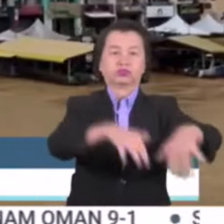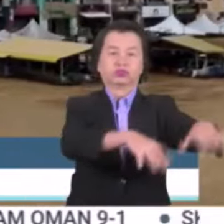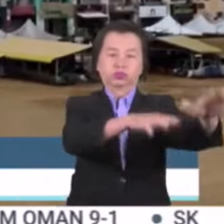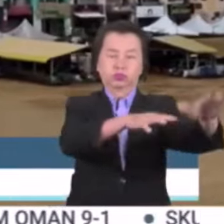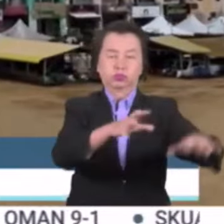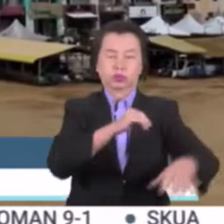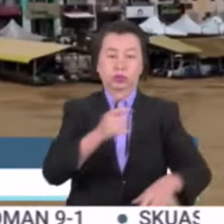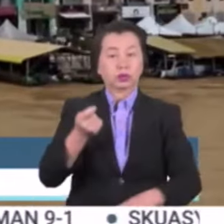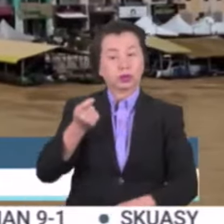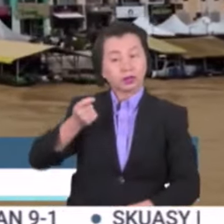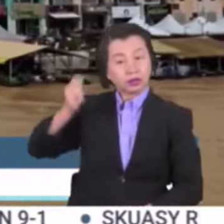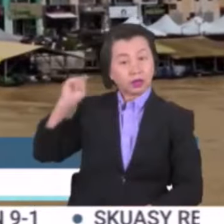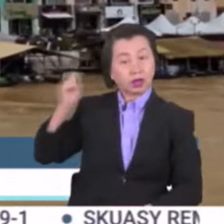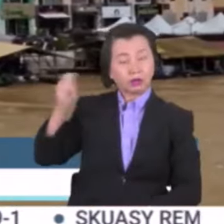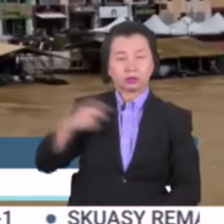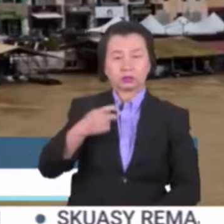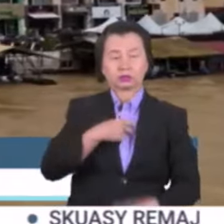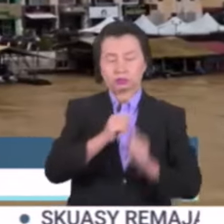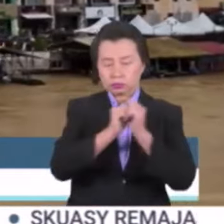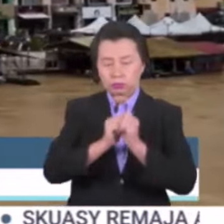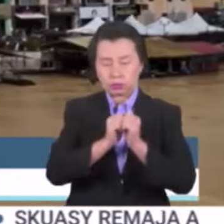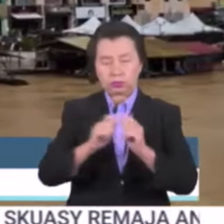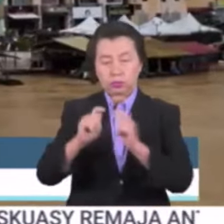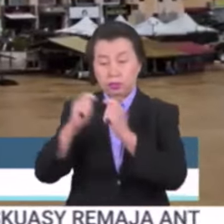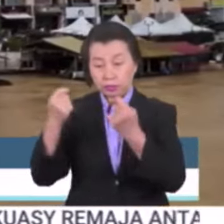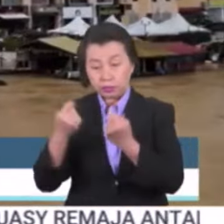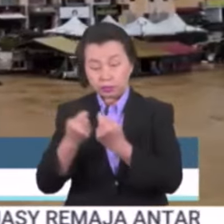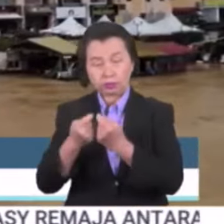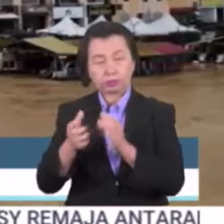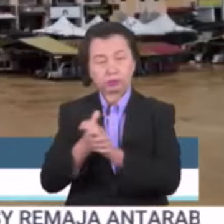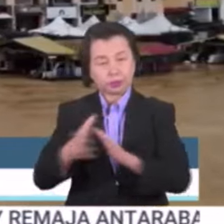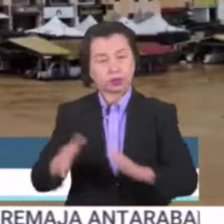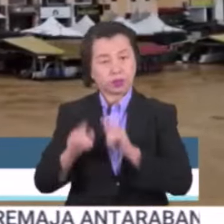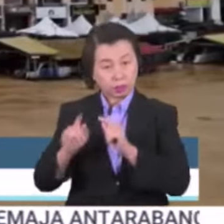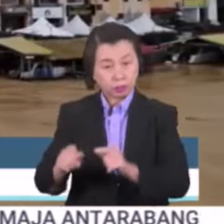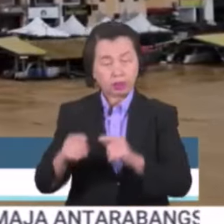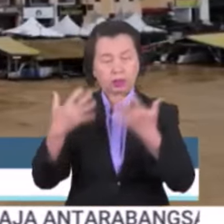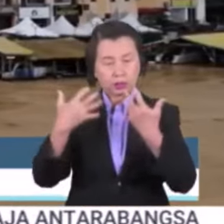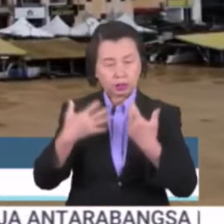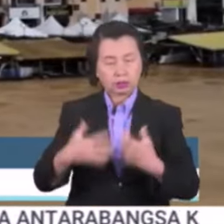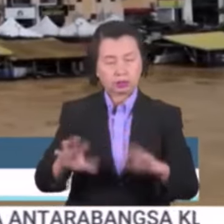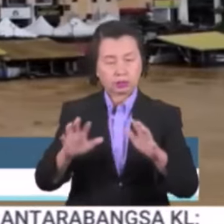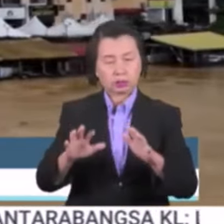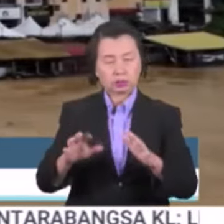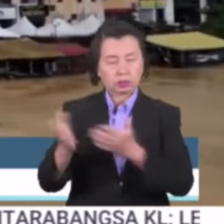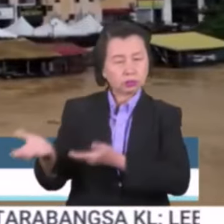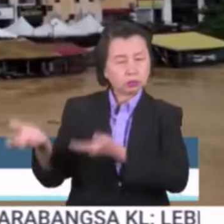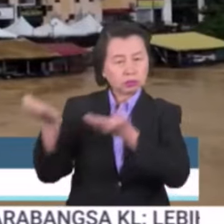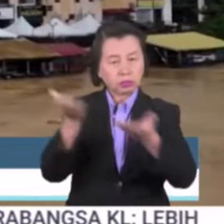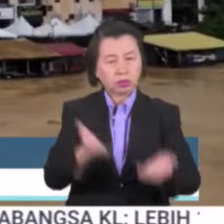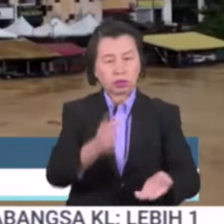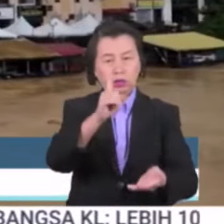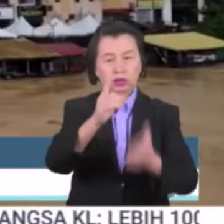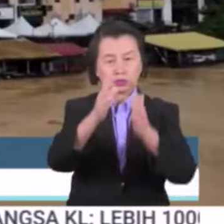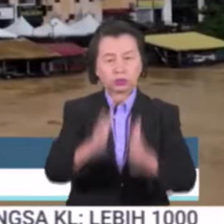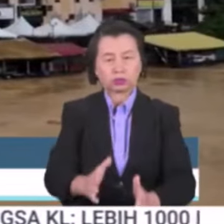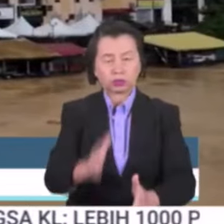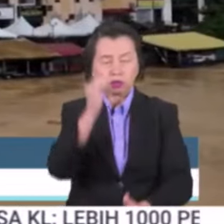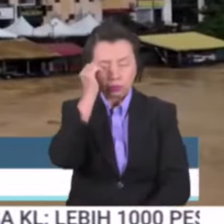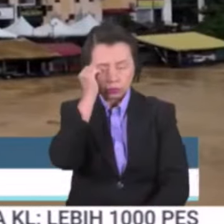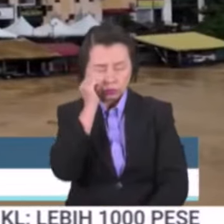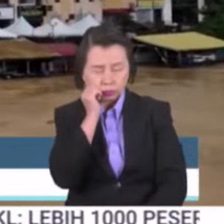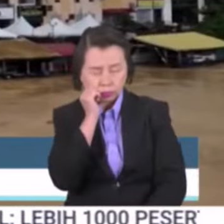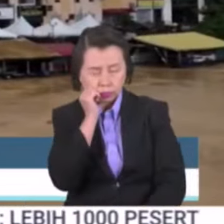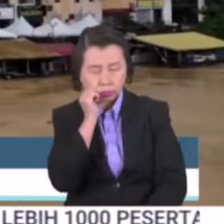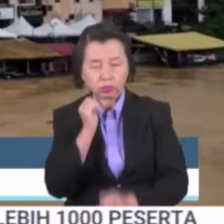Sebentar saja tadi kami bersama dengan pasukan penyelamat telah pun membawa seorang warga